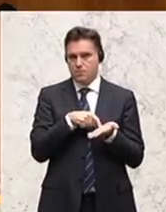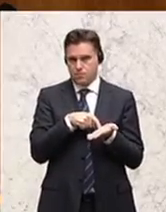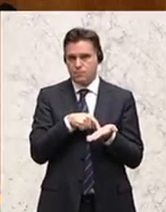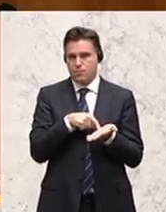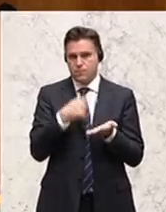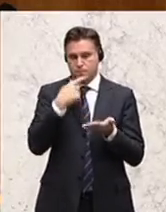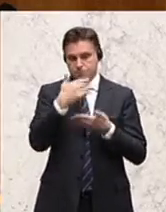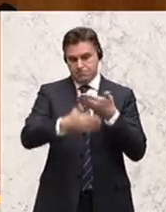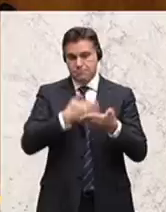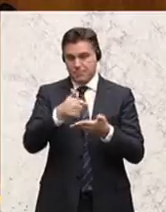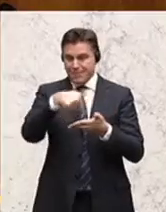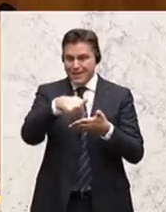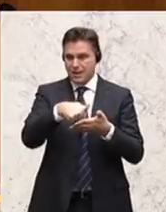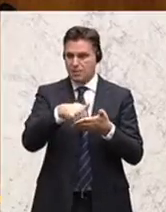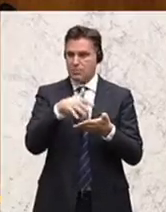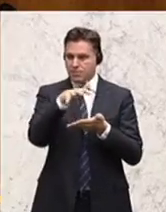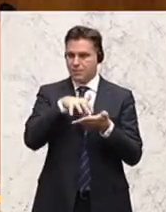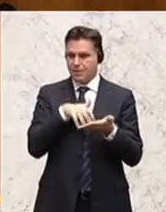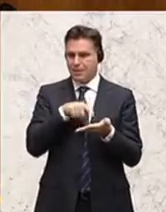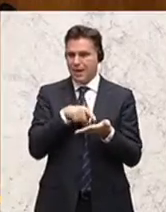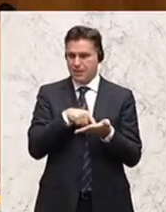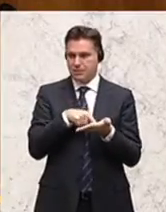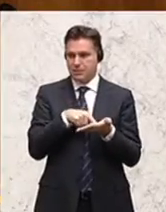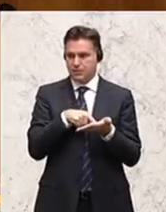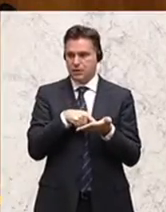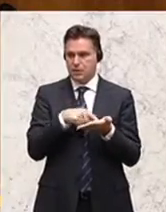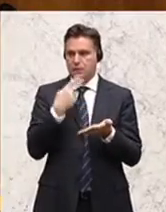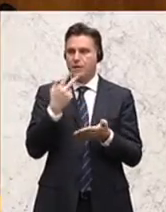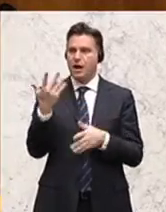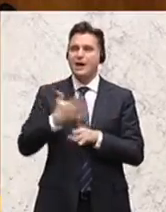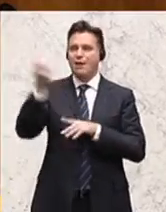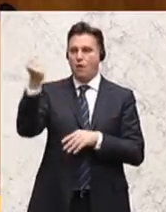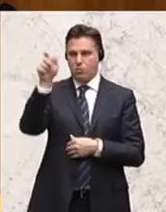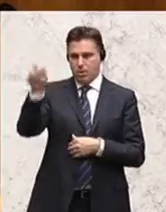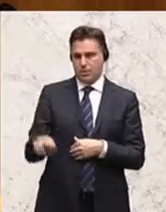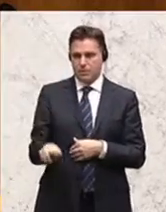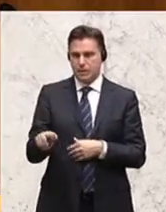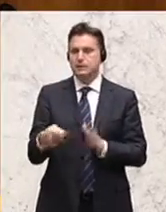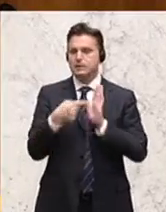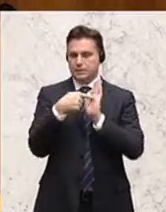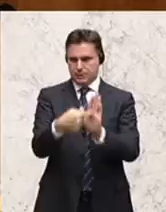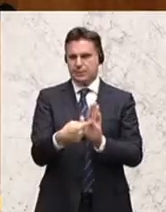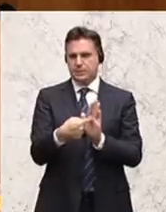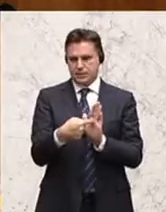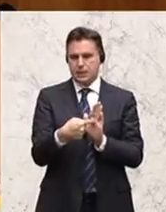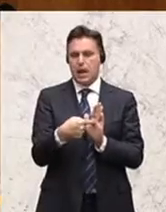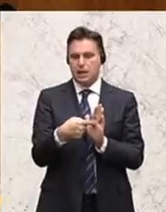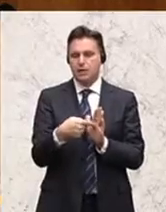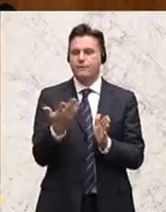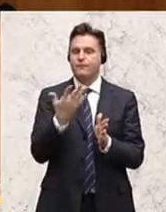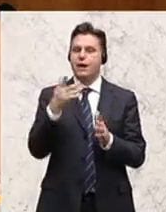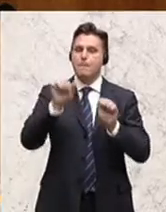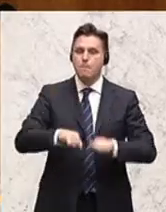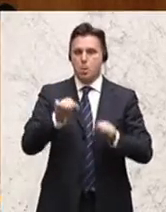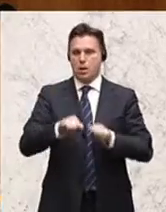in der Banderole ist nämlich ein Text abgedruckt von einem Preisträger, zeigt auch, welches Potenzial